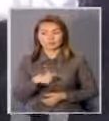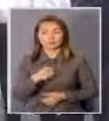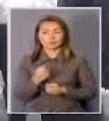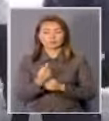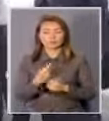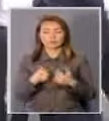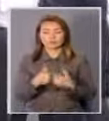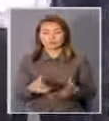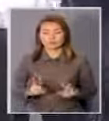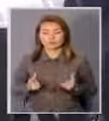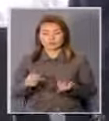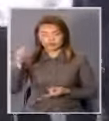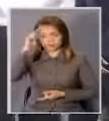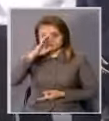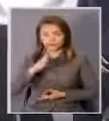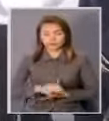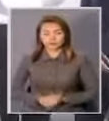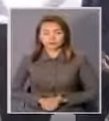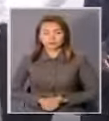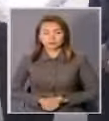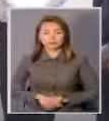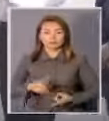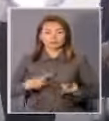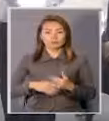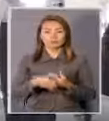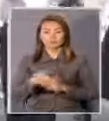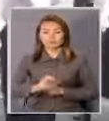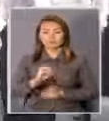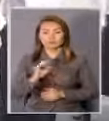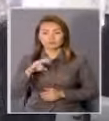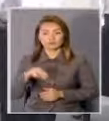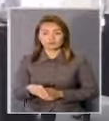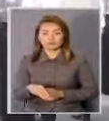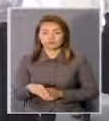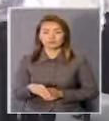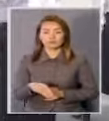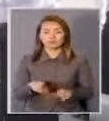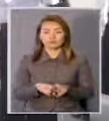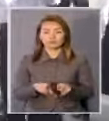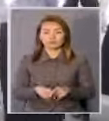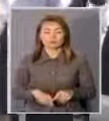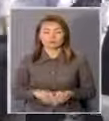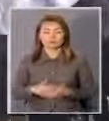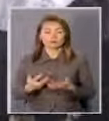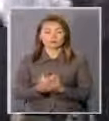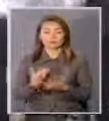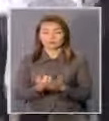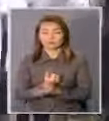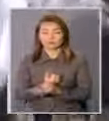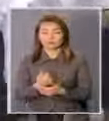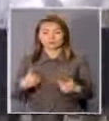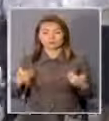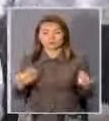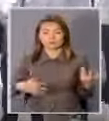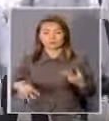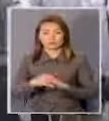11-ші сыныпқа алғаш қадам басып жатырмыз. Бізге де алдағы ұбт сынағына жақсы өтуімізге тілек